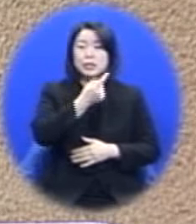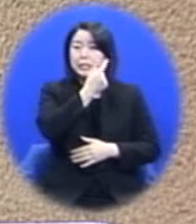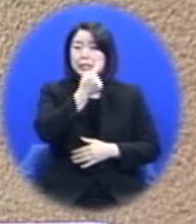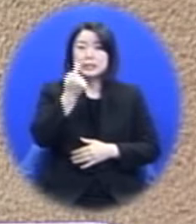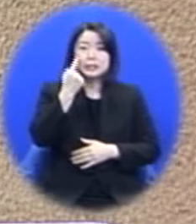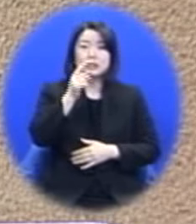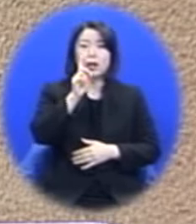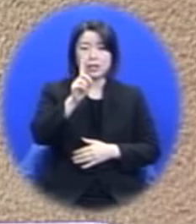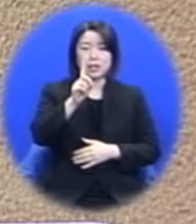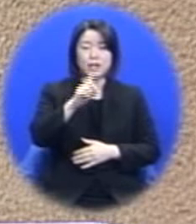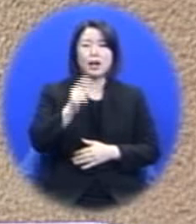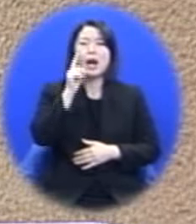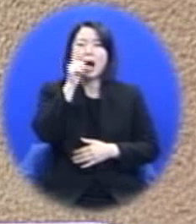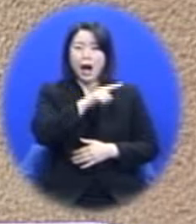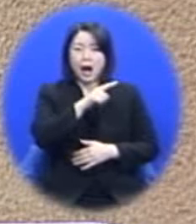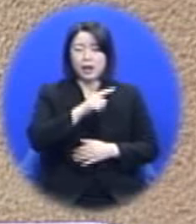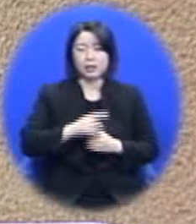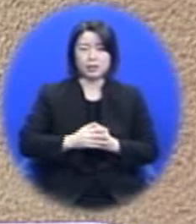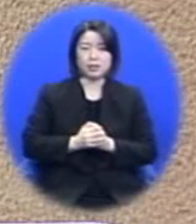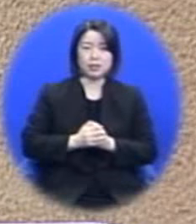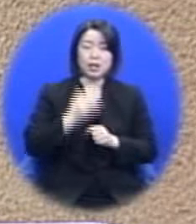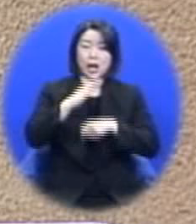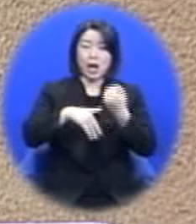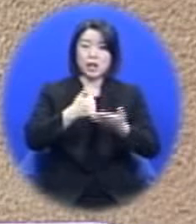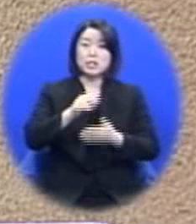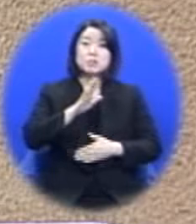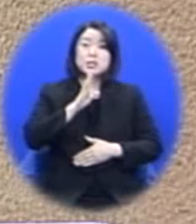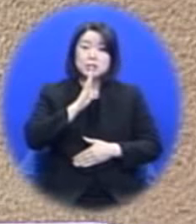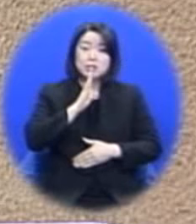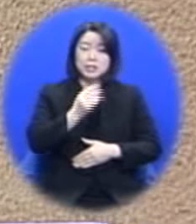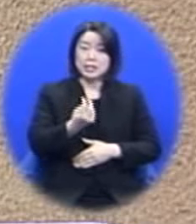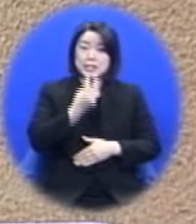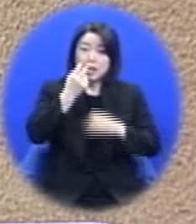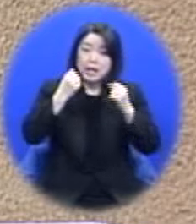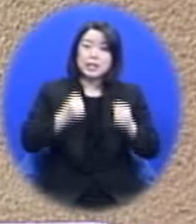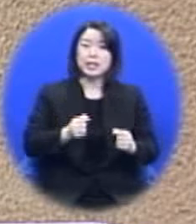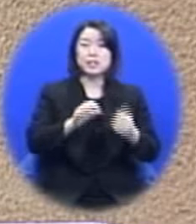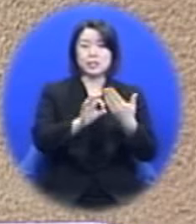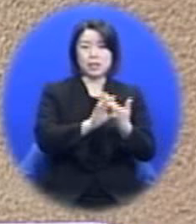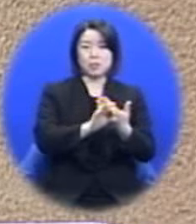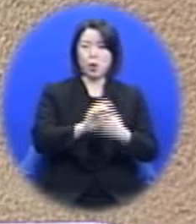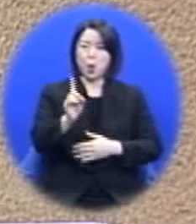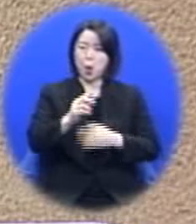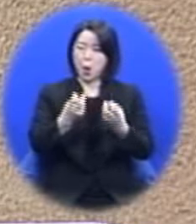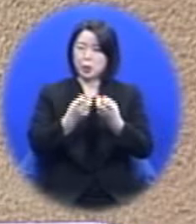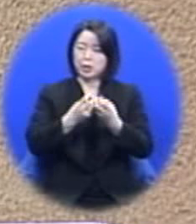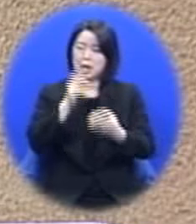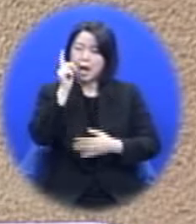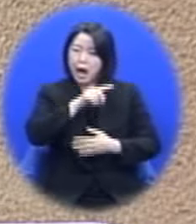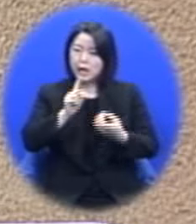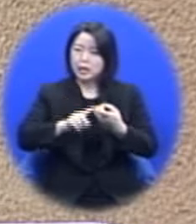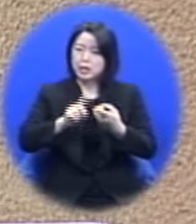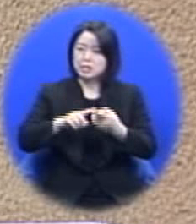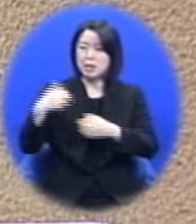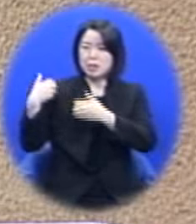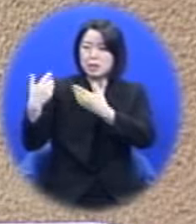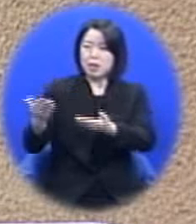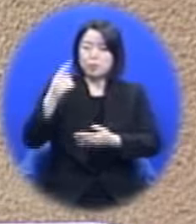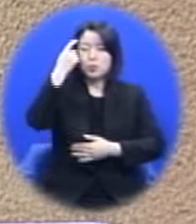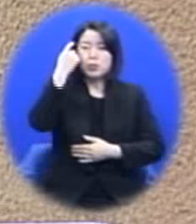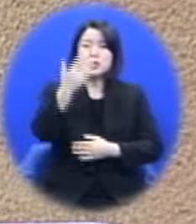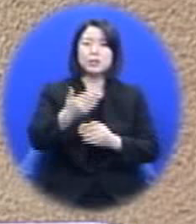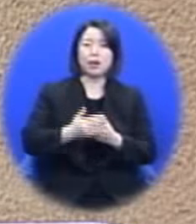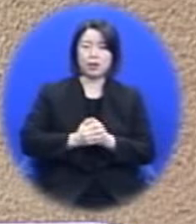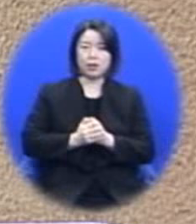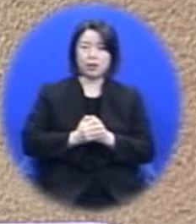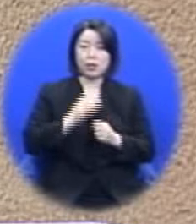이 악이에요. 하나님이 진짜 살아계시다면 어떻게 악을 그냥 내버려 두시냐? 하나님이